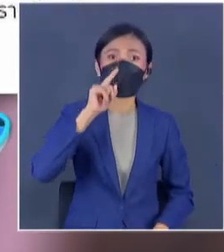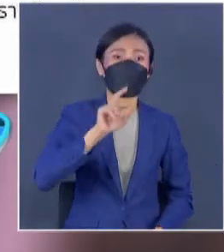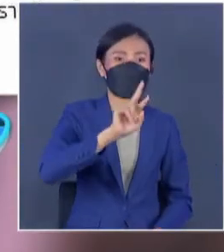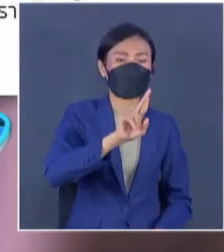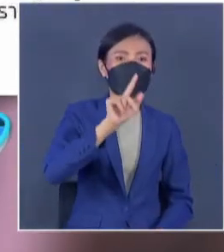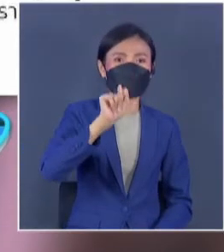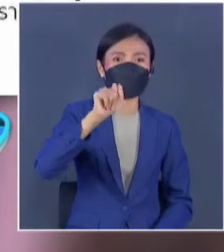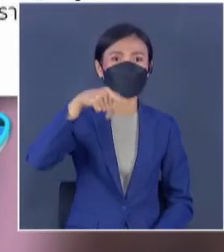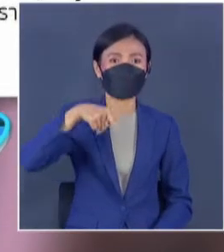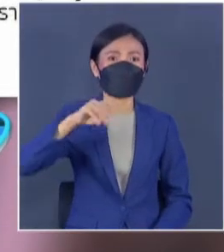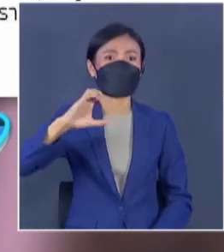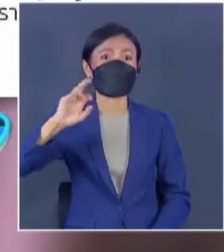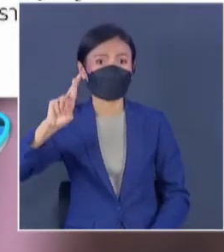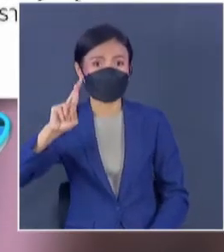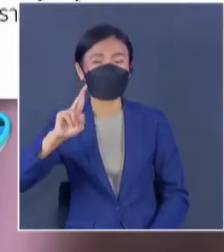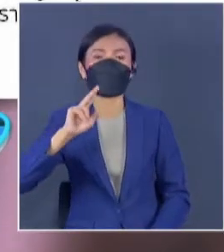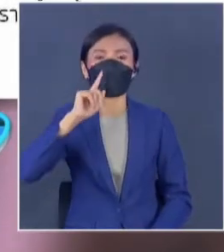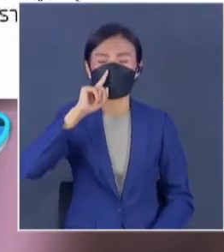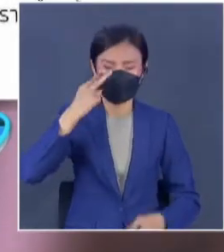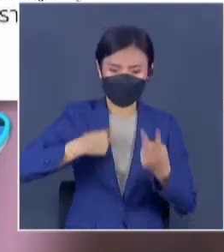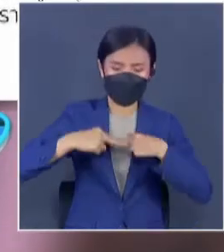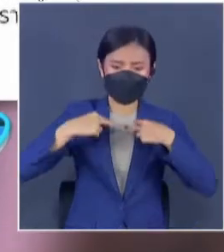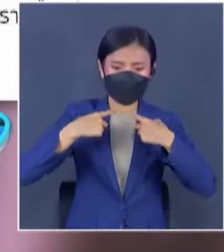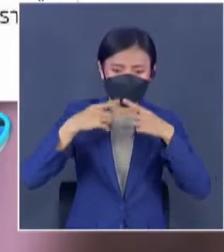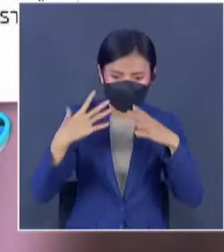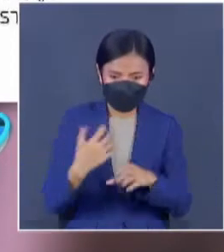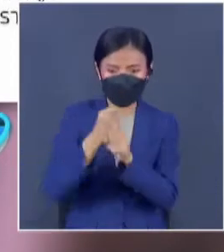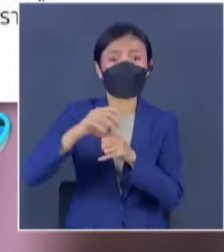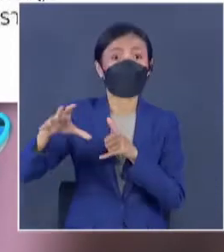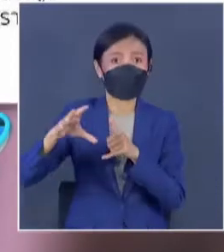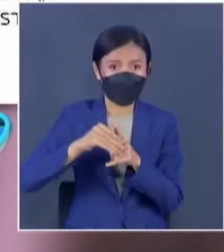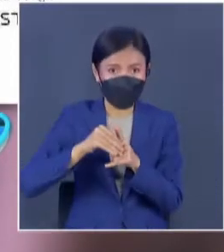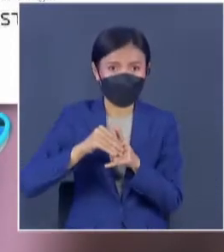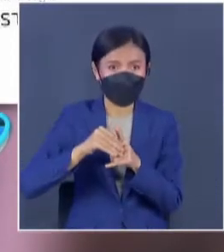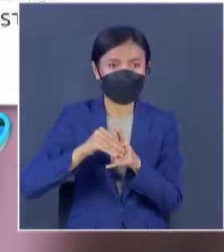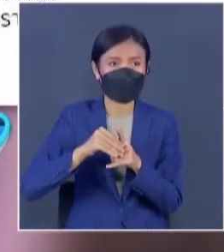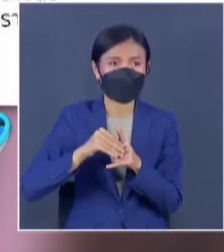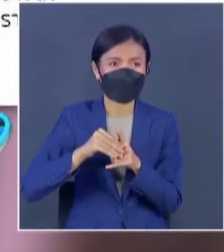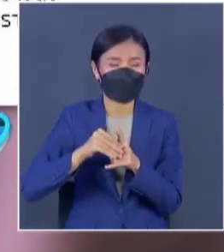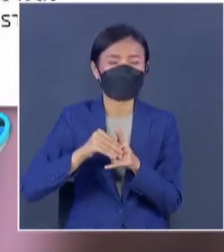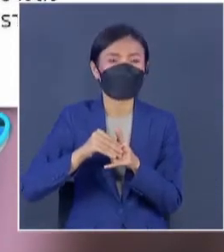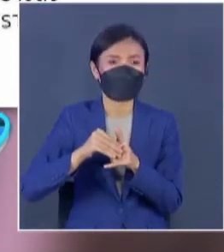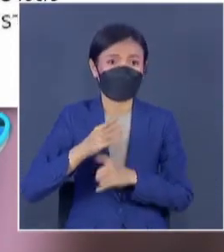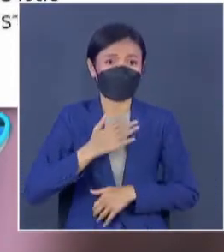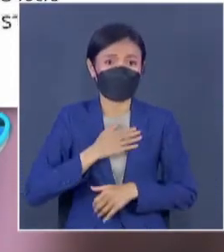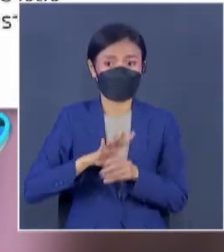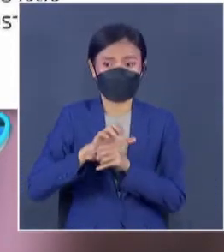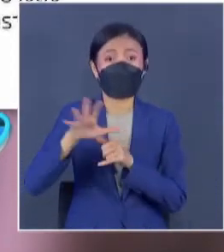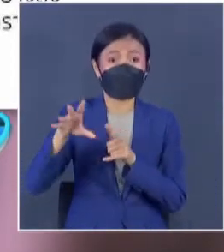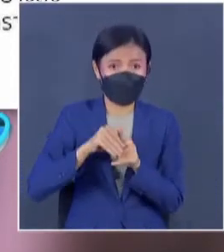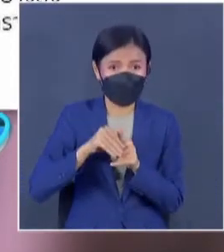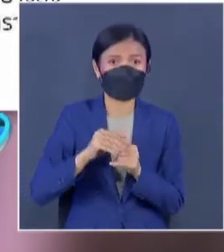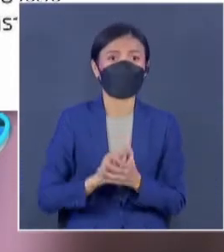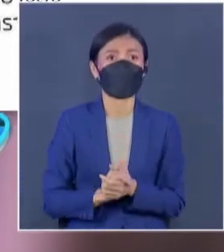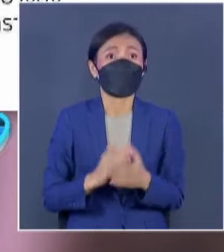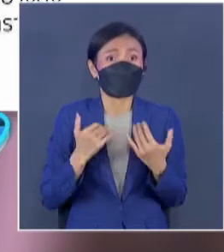RT-PCR ที่โรงพยาบาลเนื่องจากได้ใกล้ชิดกับผู้ติดเชื้อล่าสุดค่ะทางโรงพยาบาลก็ได้แจ้งผลว่าพบเชื้อนะคะขณะ